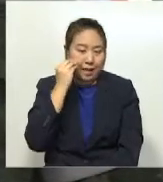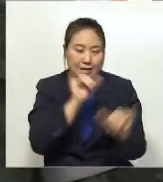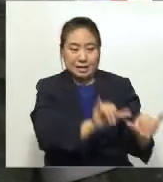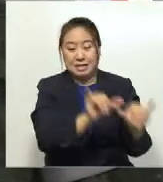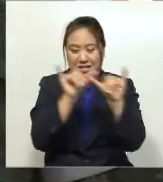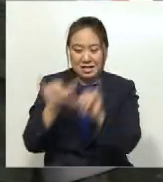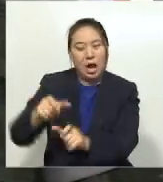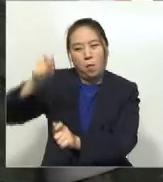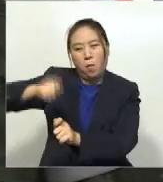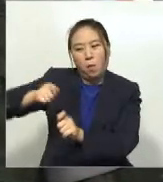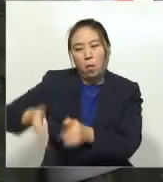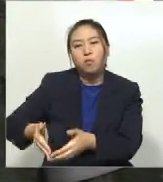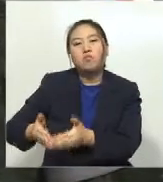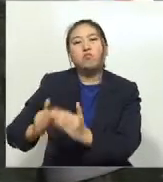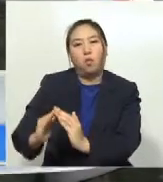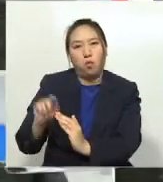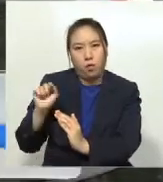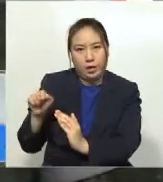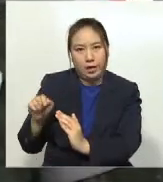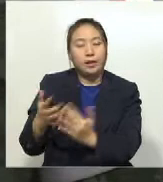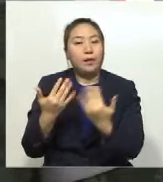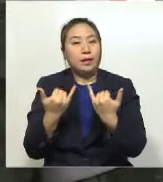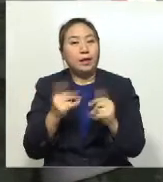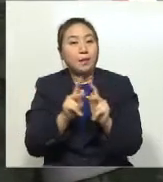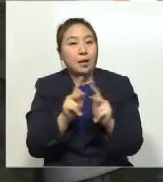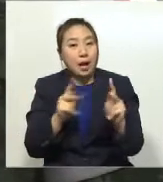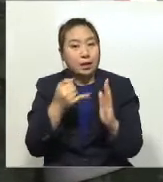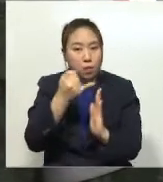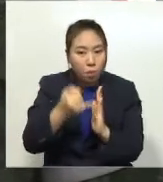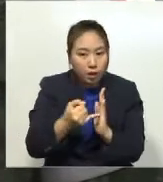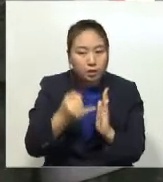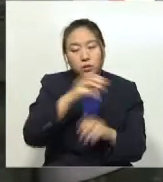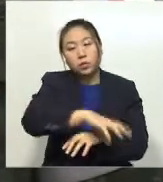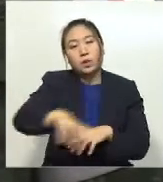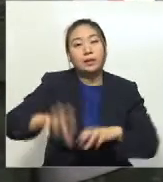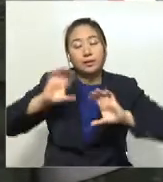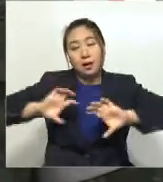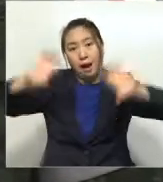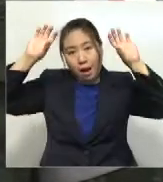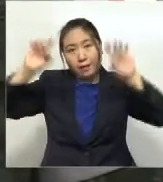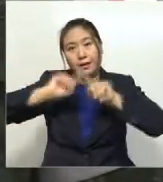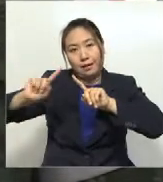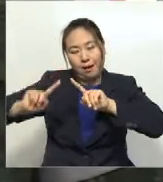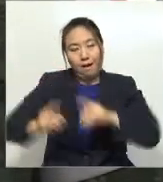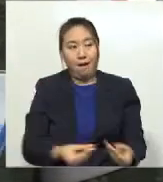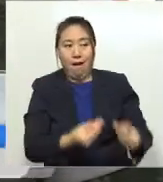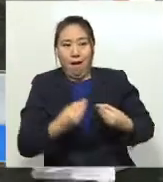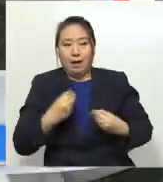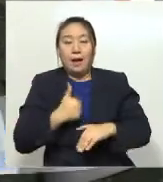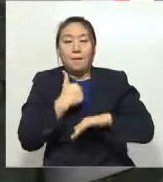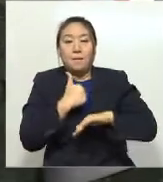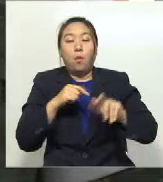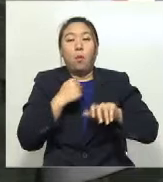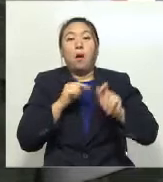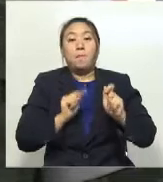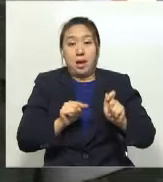ตรงนี้ทางคณะกรรมการจังหวัดก็ดีทางส่วนราชการหน่วยเหนือที่เกี่ยวข้องเนี่ยมอบหมายให้อำเภอทำความเข้าใจกับชาวบ้าน